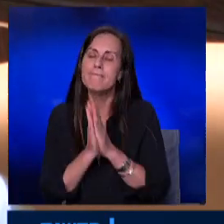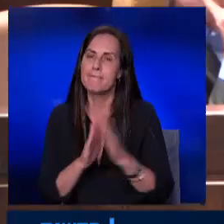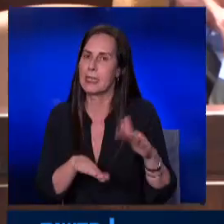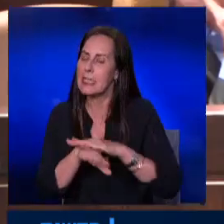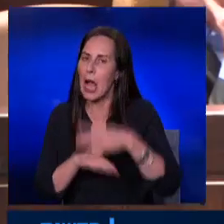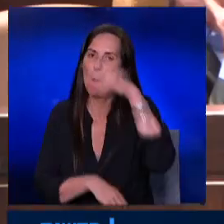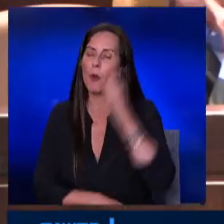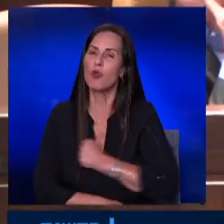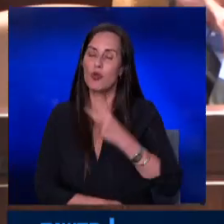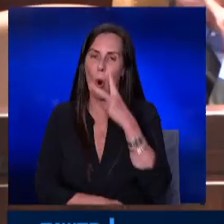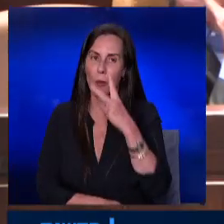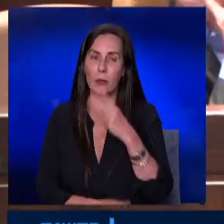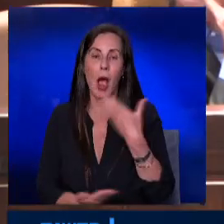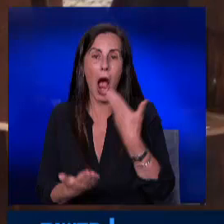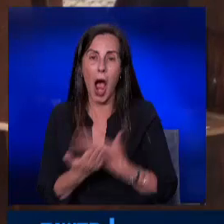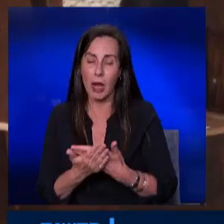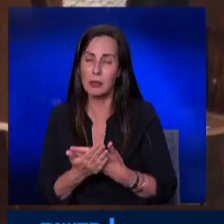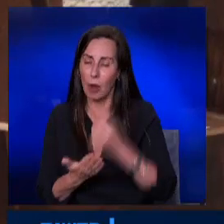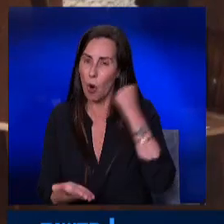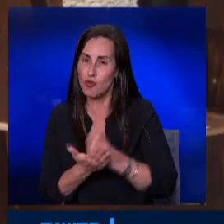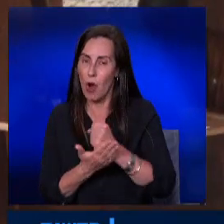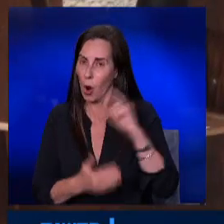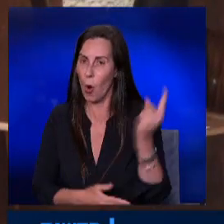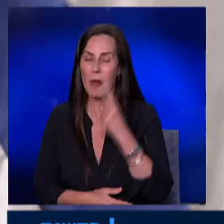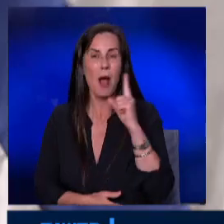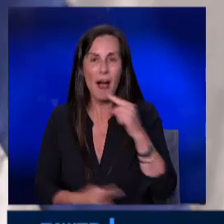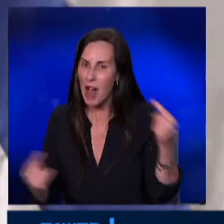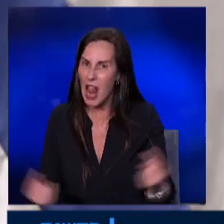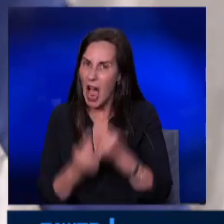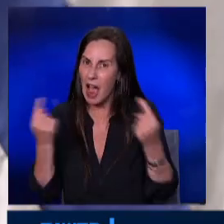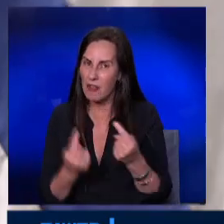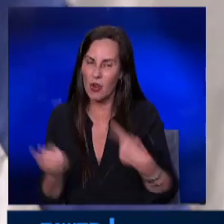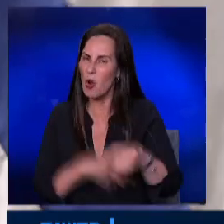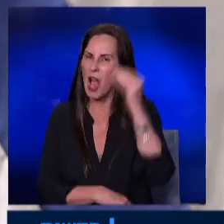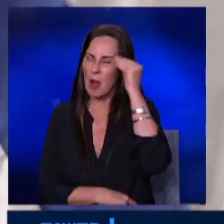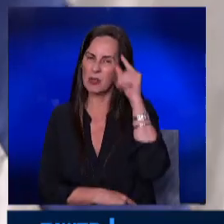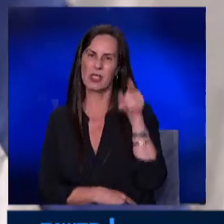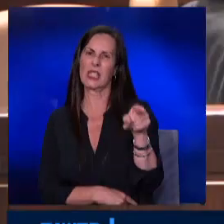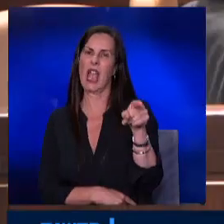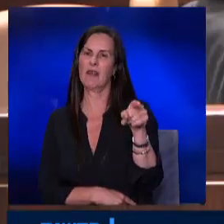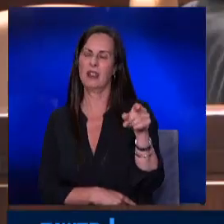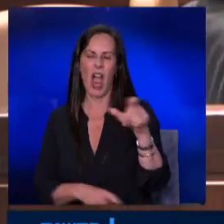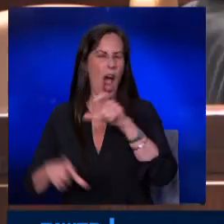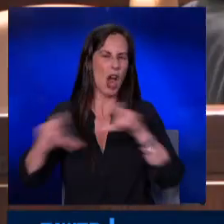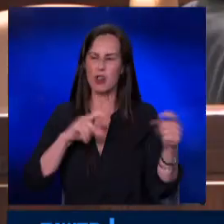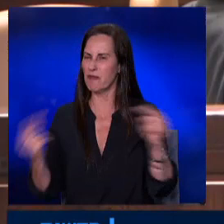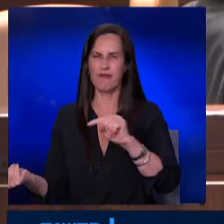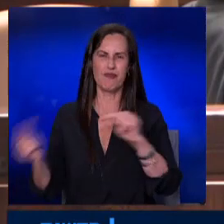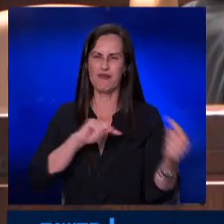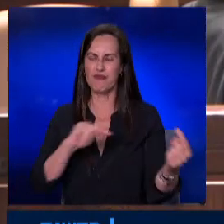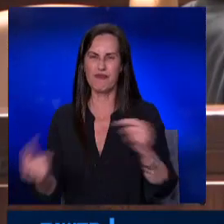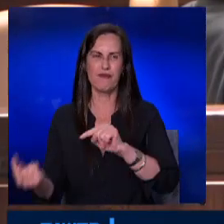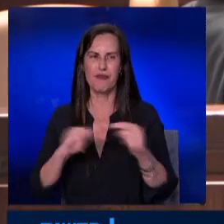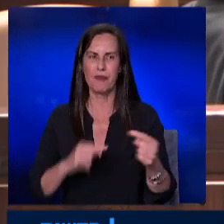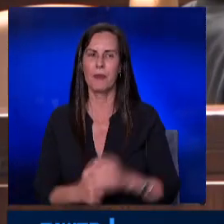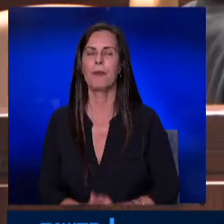לבקש סליחה. ההצעה עברה לבסוף בקריאה הטרומית פה אחד, אבל הוויכוח שיזכר ממנה הוא זה שכלל את האשמות האופוזיציה כלפי חברי